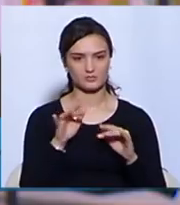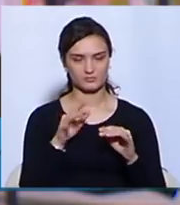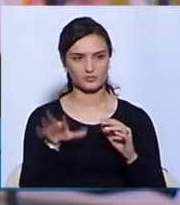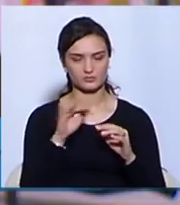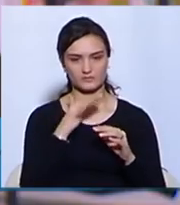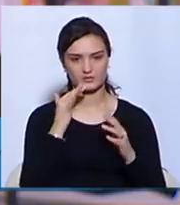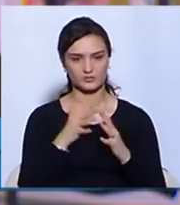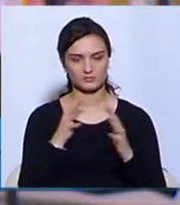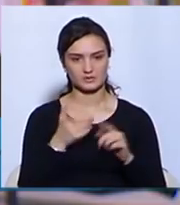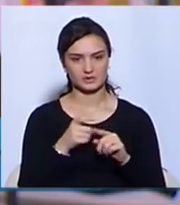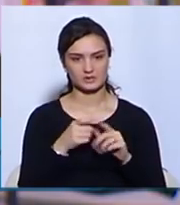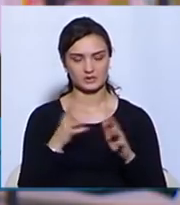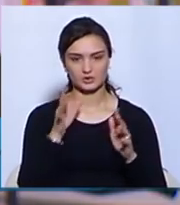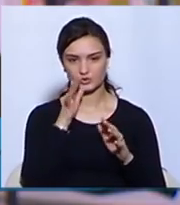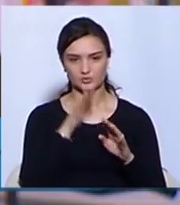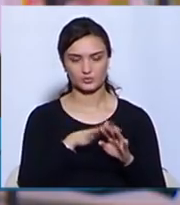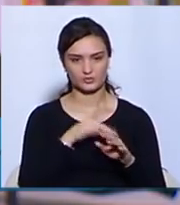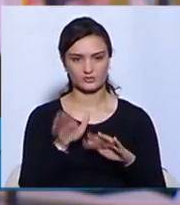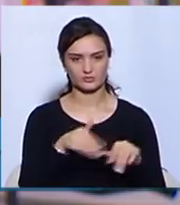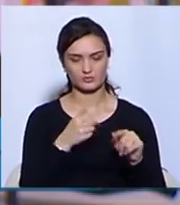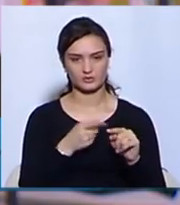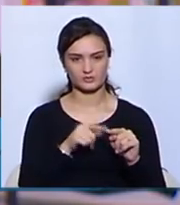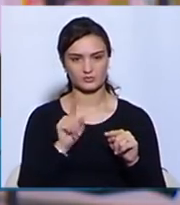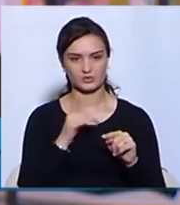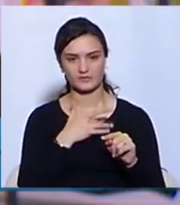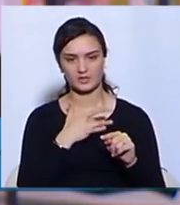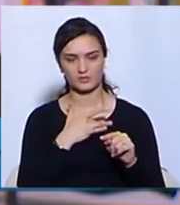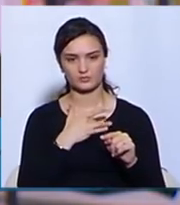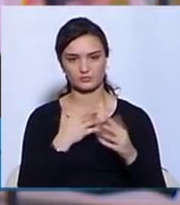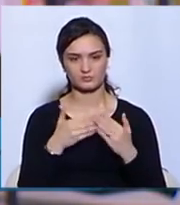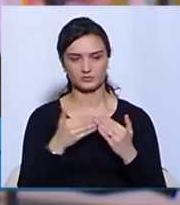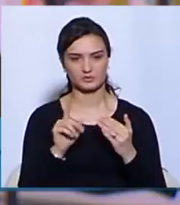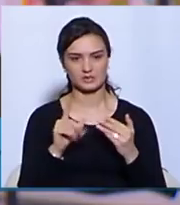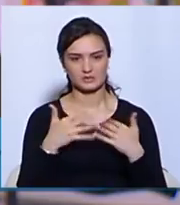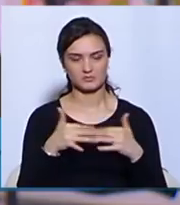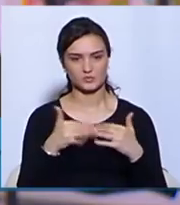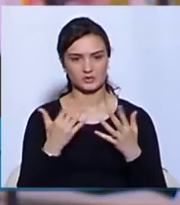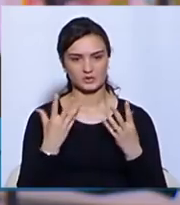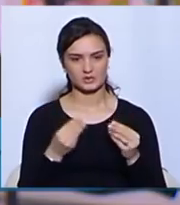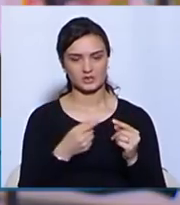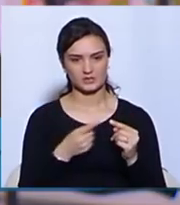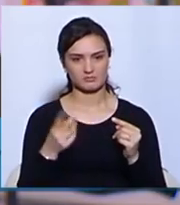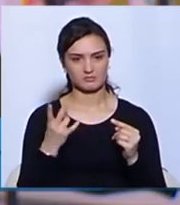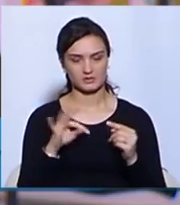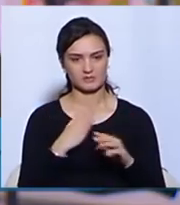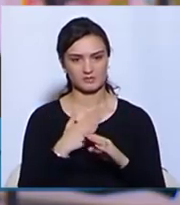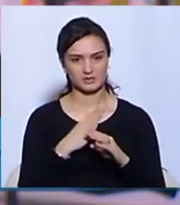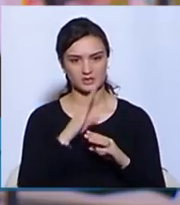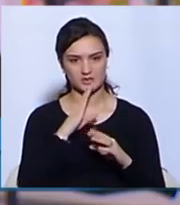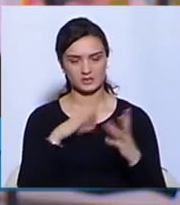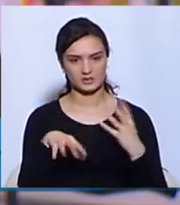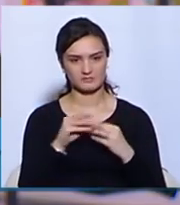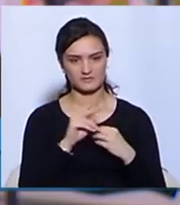უმრავლესობას. თუმცა ძალიან დიდი დროა იმისთვის გასული, რომ თუნდაც ივარაუდო რაღაცა მენსტრუაციის დღეები. მაგრამ არიან